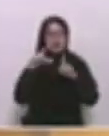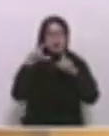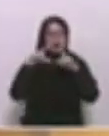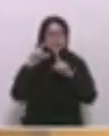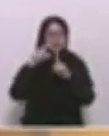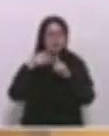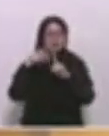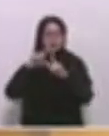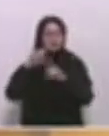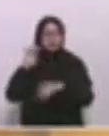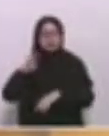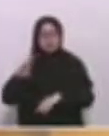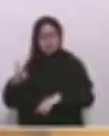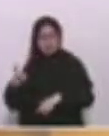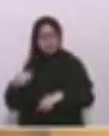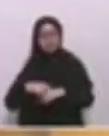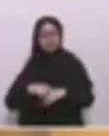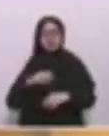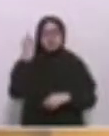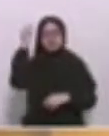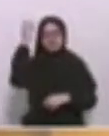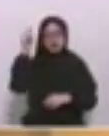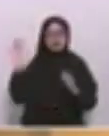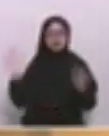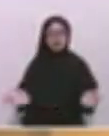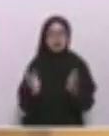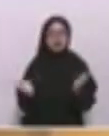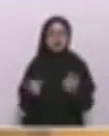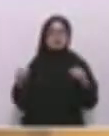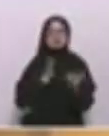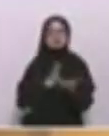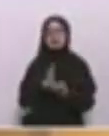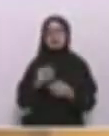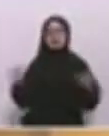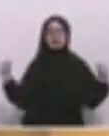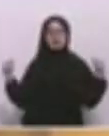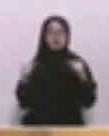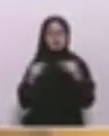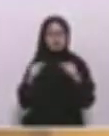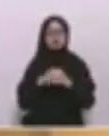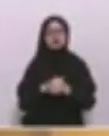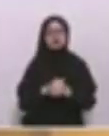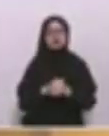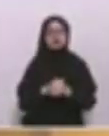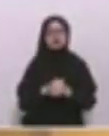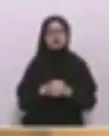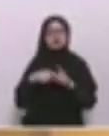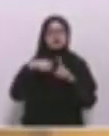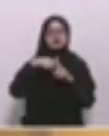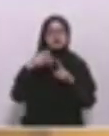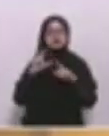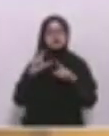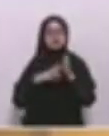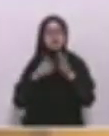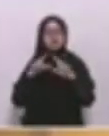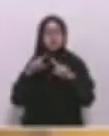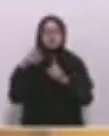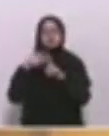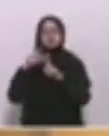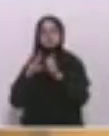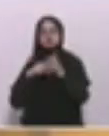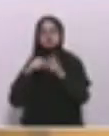perubahan perencanaan pembangunan jalan penghubung antara Kecamatan Bungku pesisir